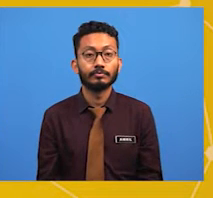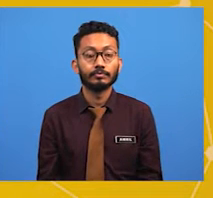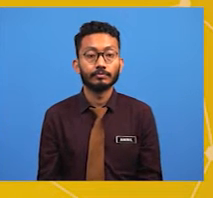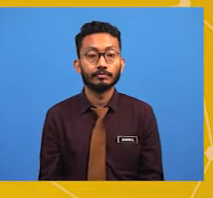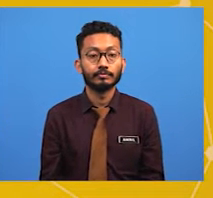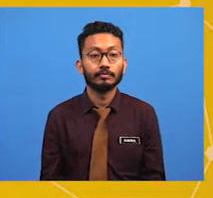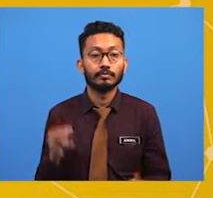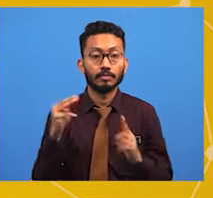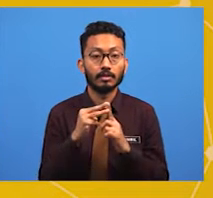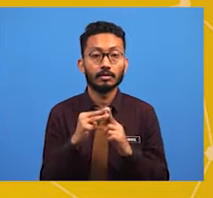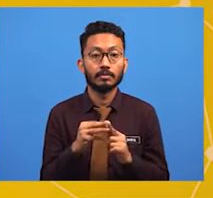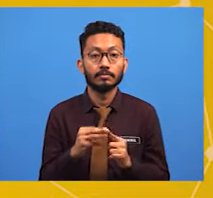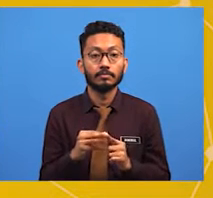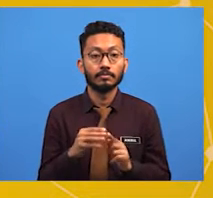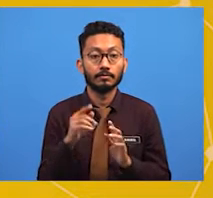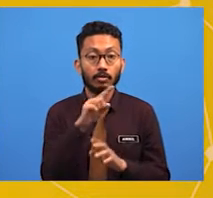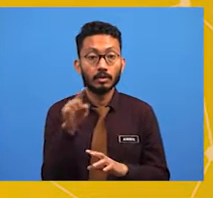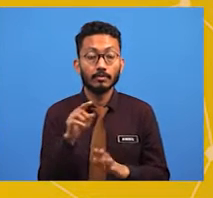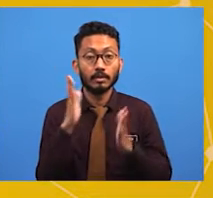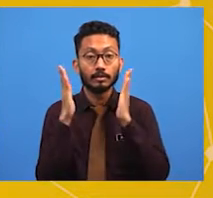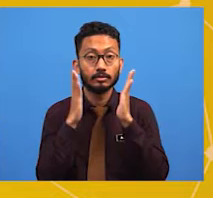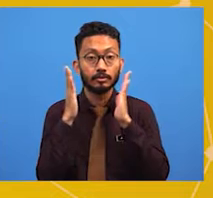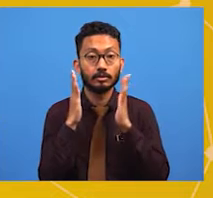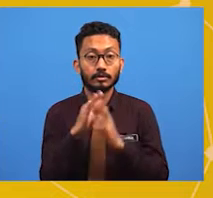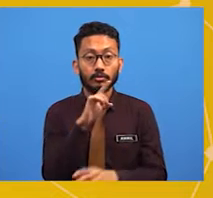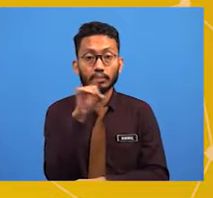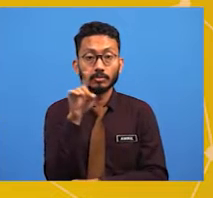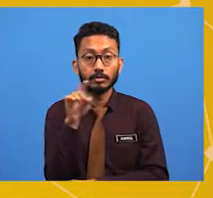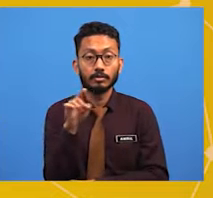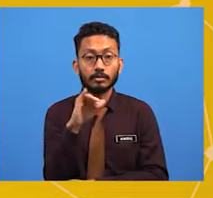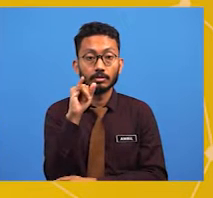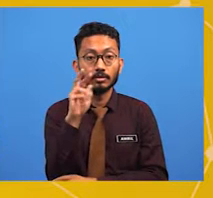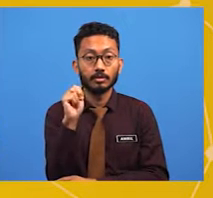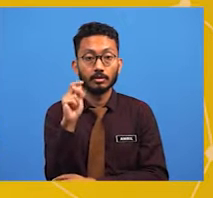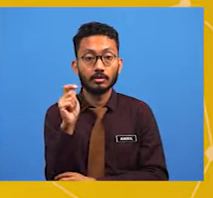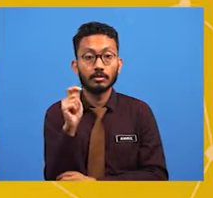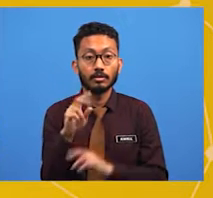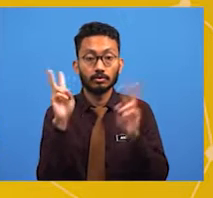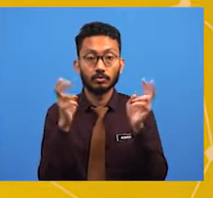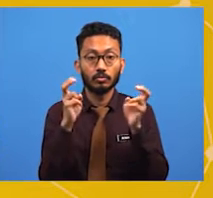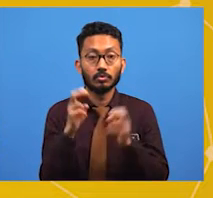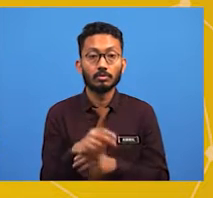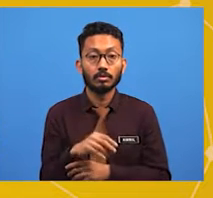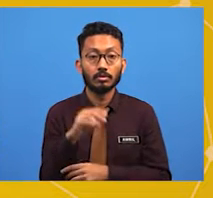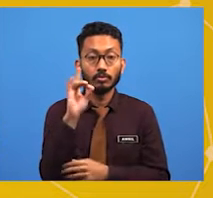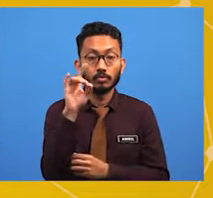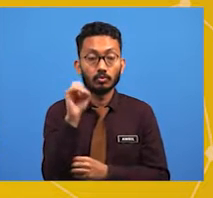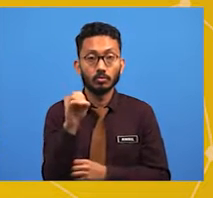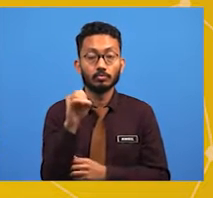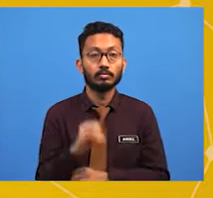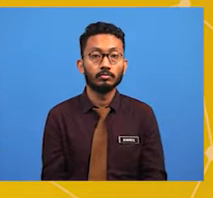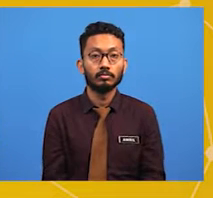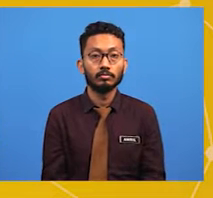markah garis bawah BM sama dengan INT dalam kurungan